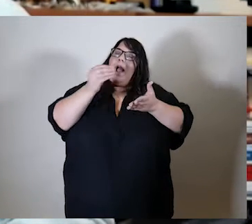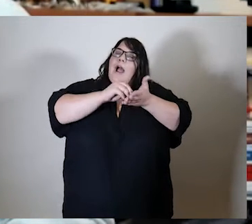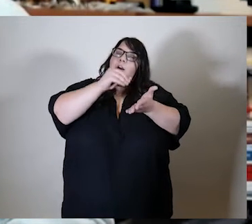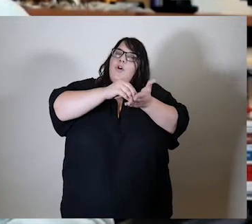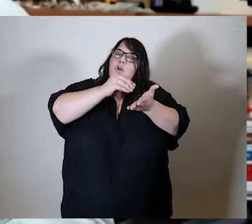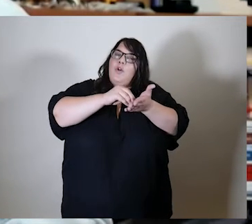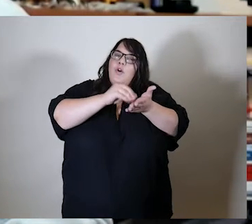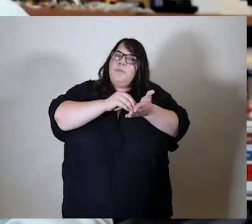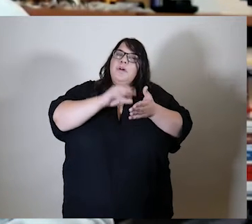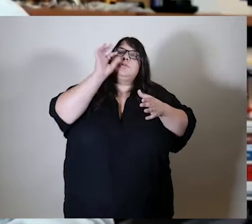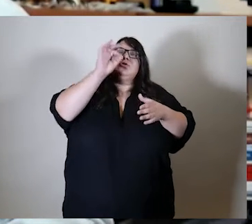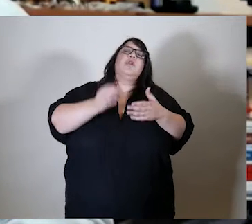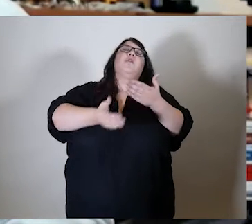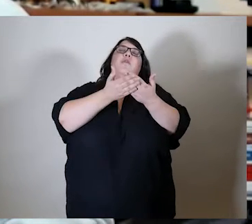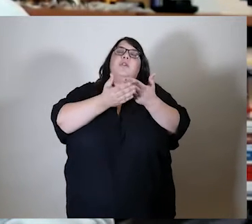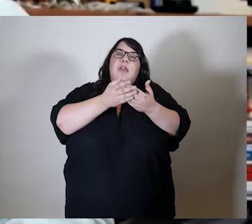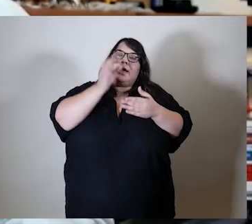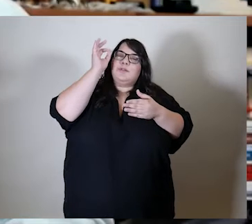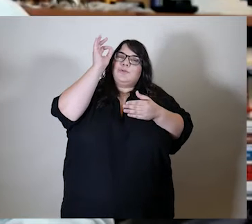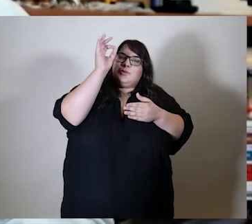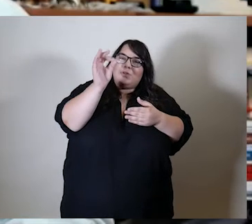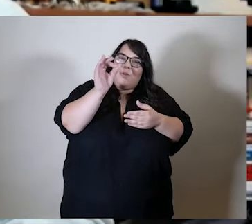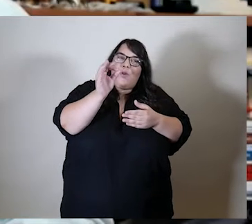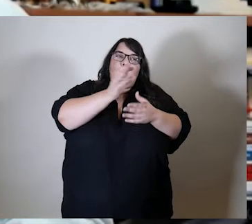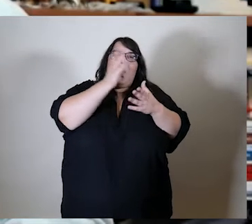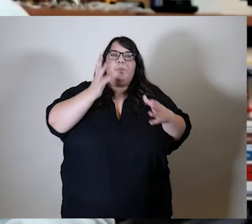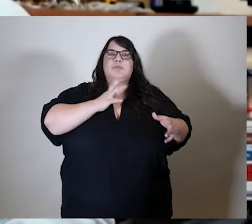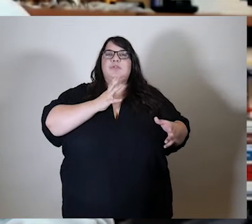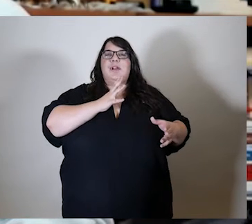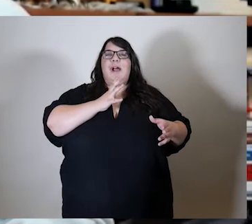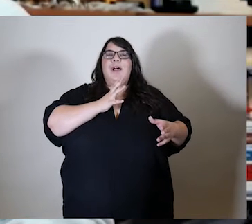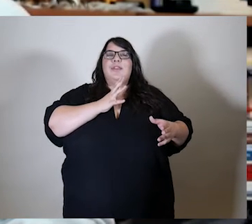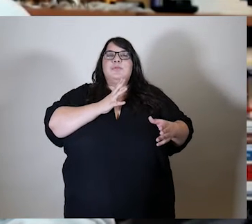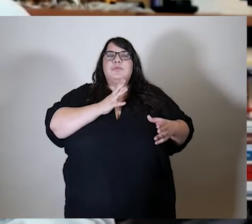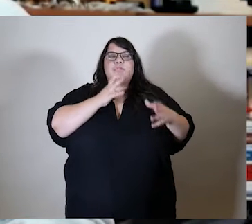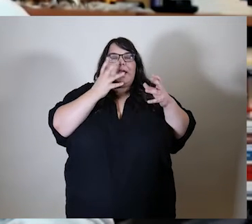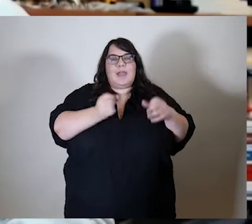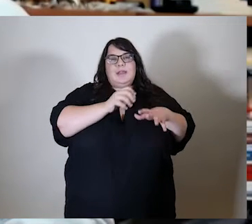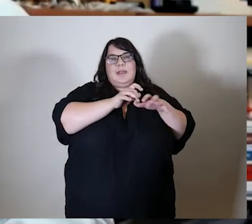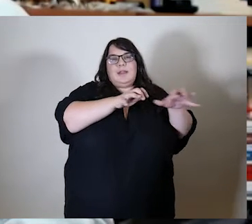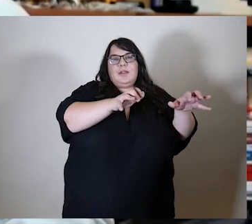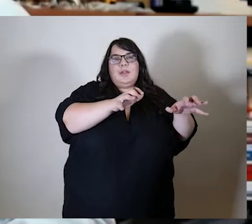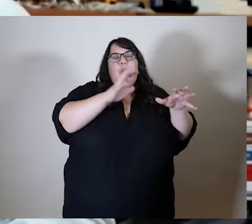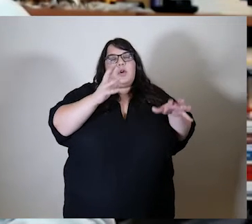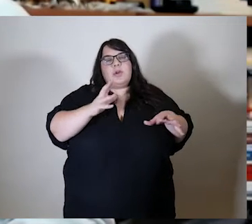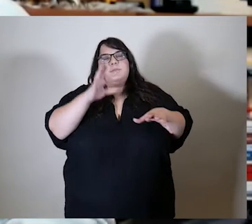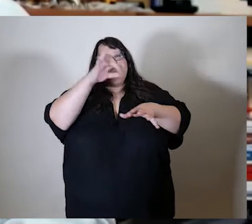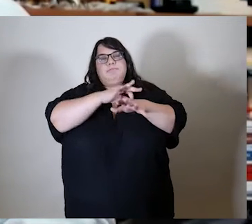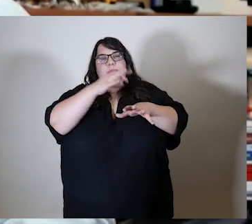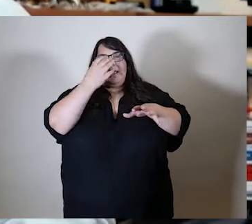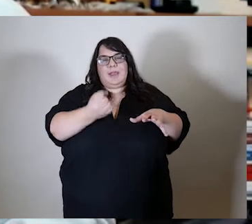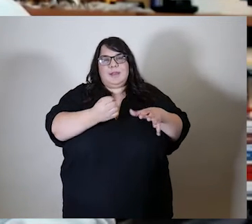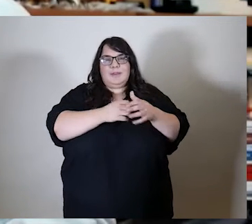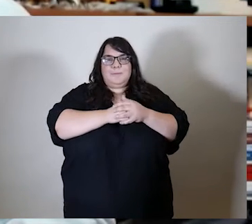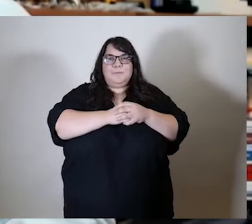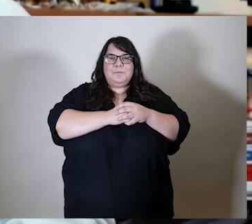να υπάρξει μία βοήθεια σε όποιον άνθρωπο έχει νόσο, σε όποιον πάσχει.